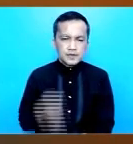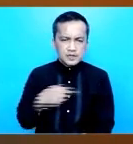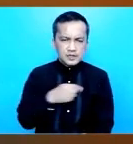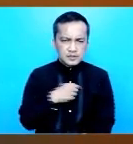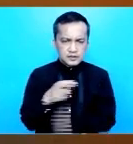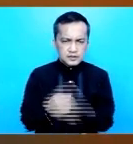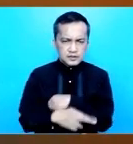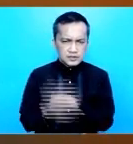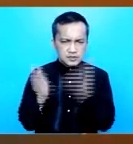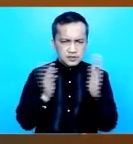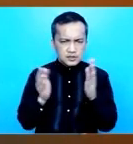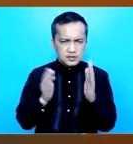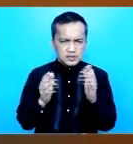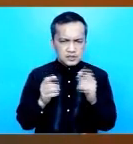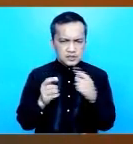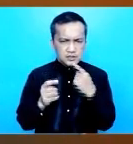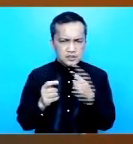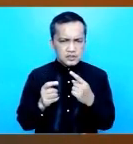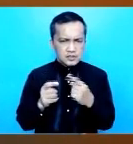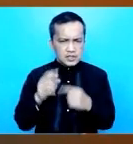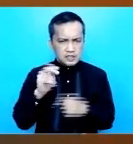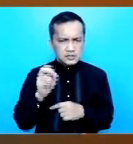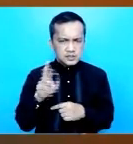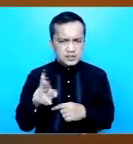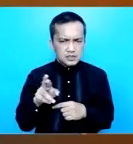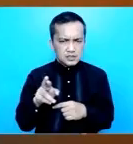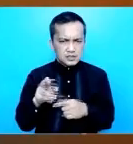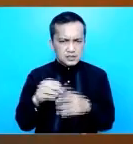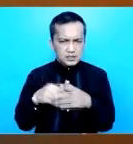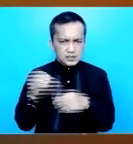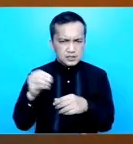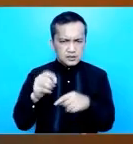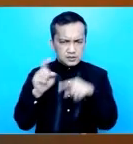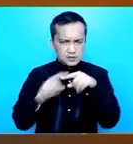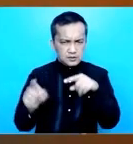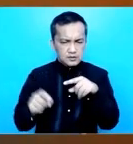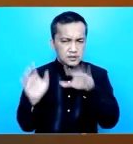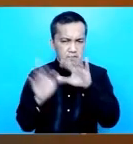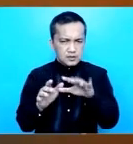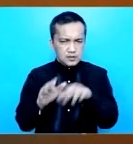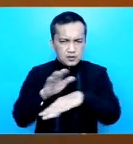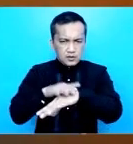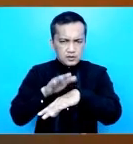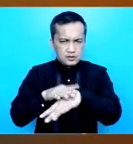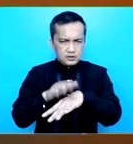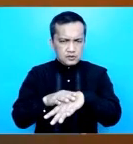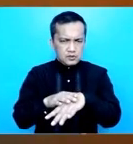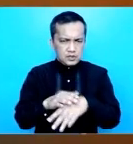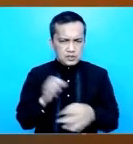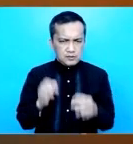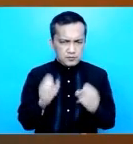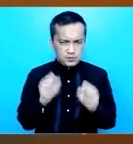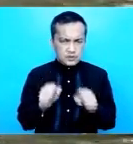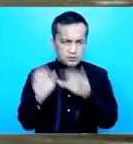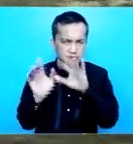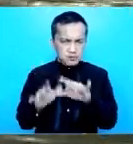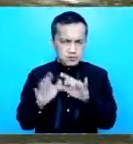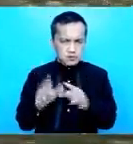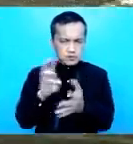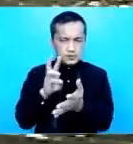Services Division na NCR, naglalabas sila din ng mga thunderstorm advisory kung posible nga po magkaroon ng thunderstorm sa area.